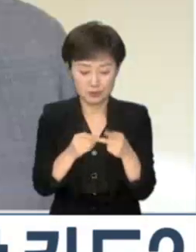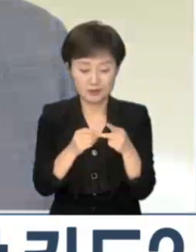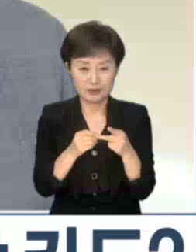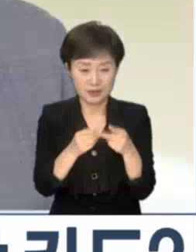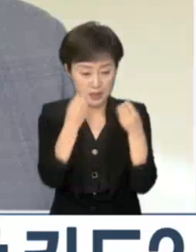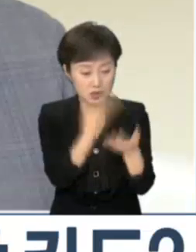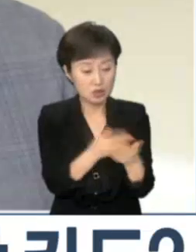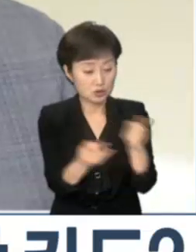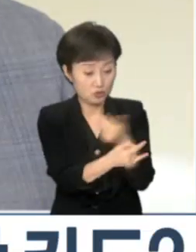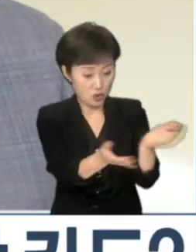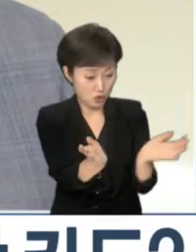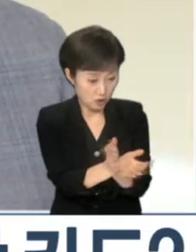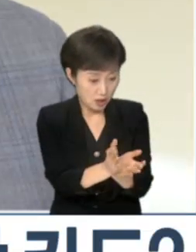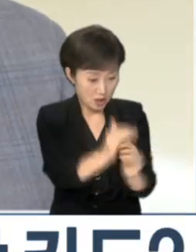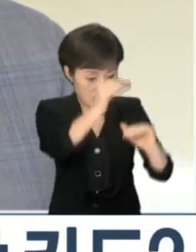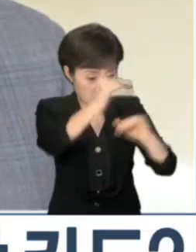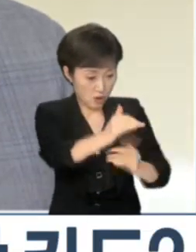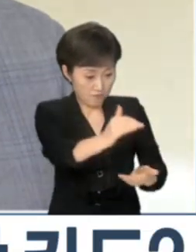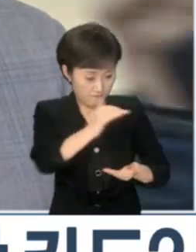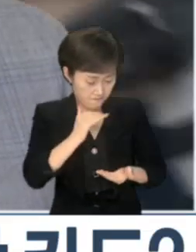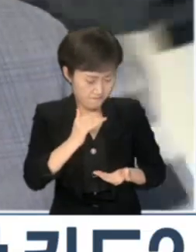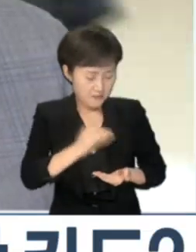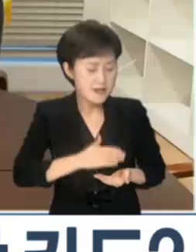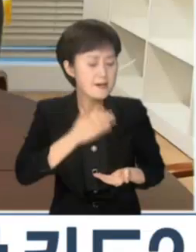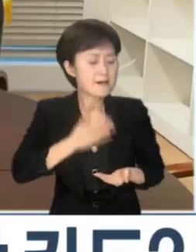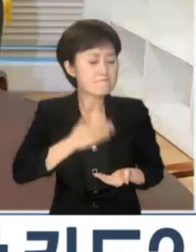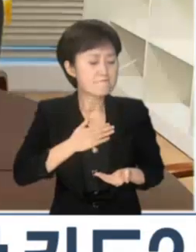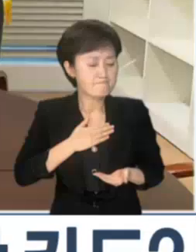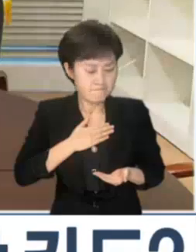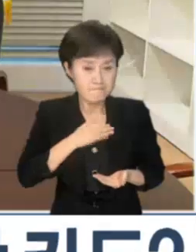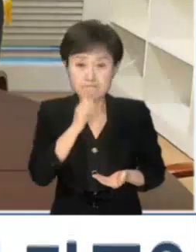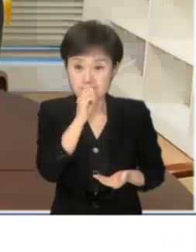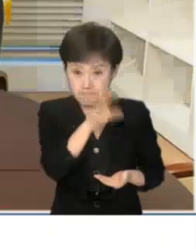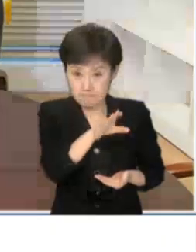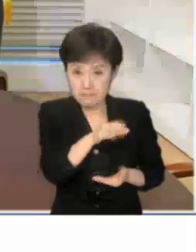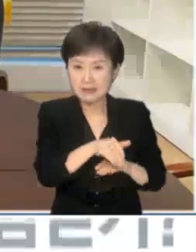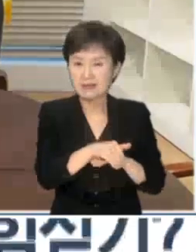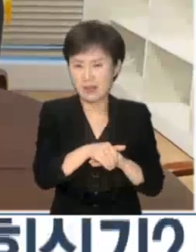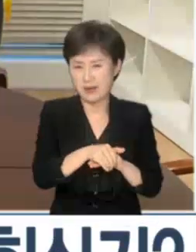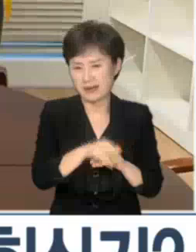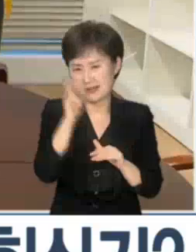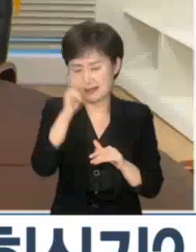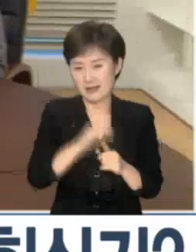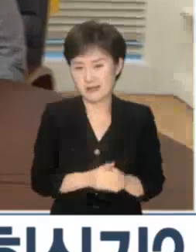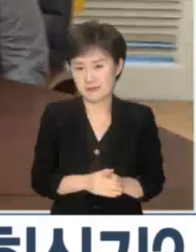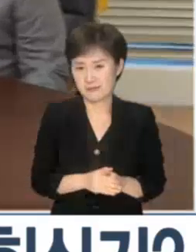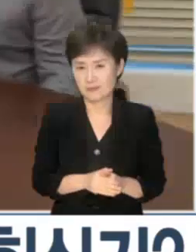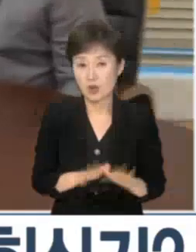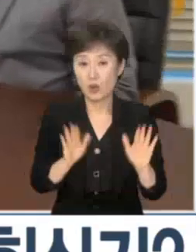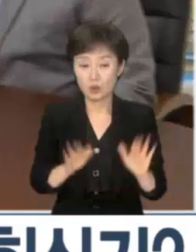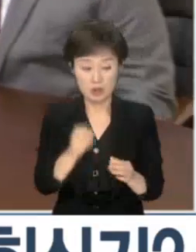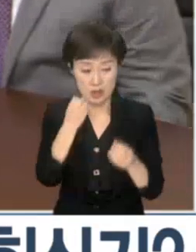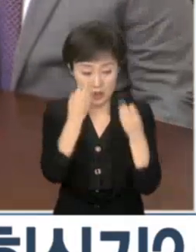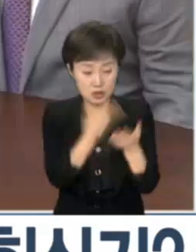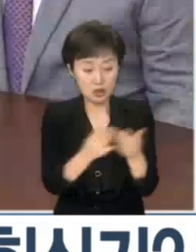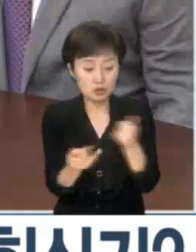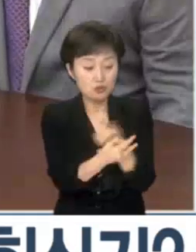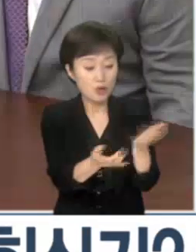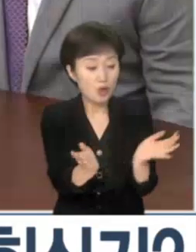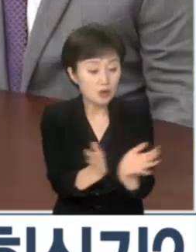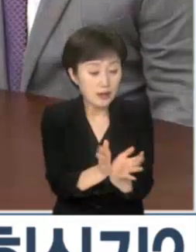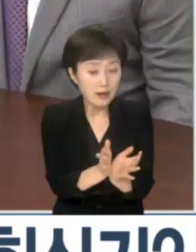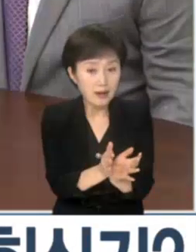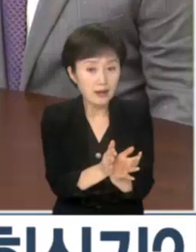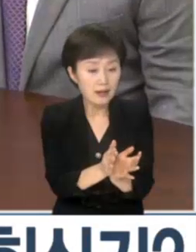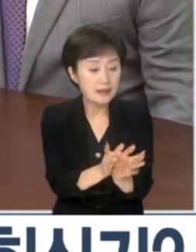혁신위의 뜻을 당이 충분히 이제 받아들이겠다 하는 얘기와 그리고 오늘은 결국은 이제 혁신위가 할 수